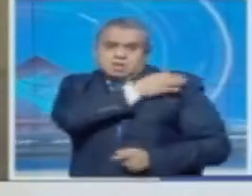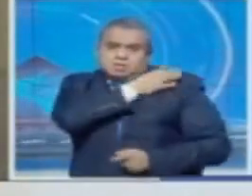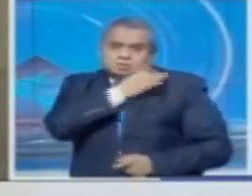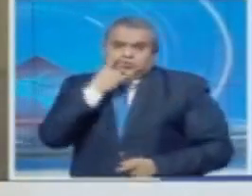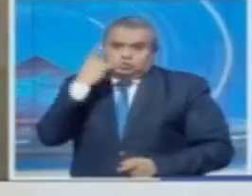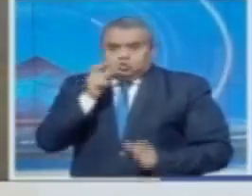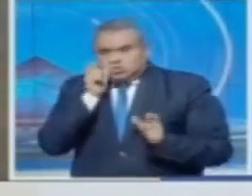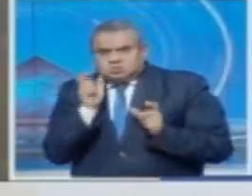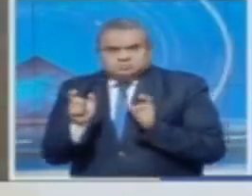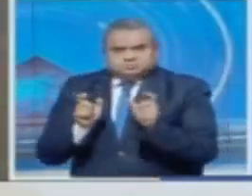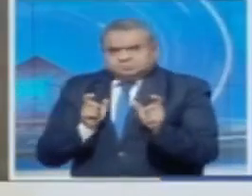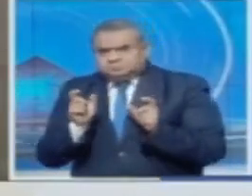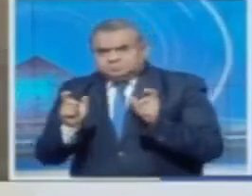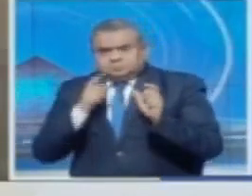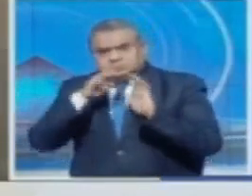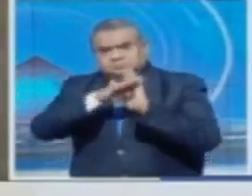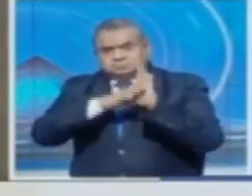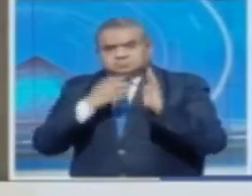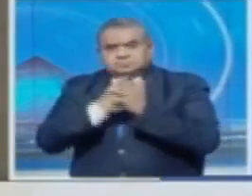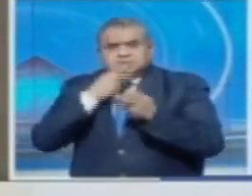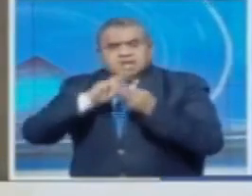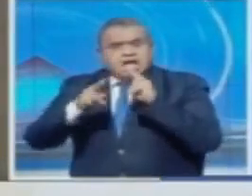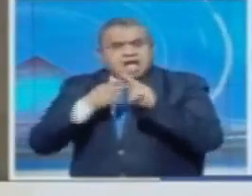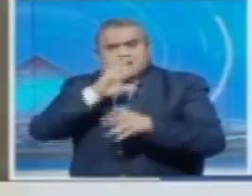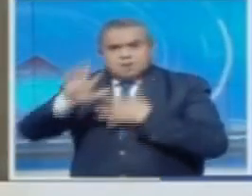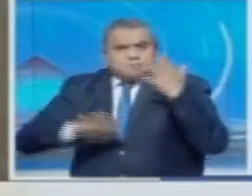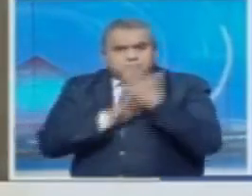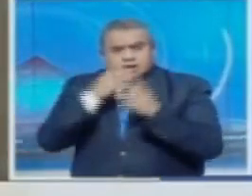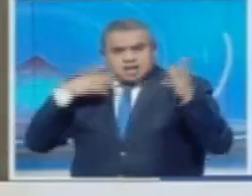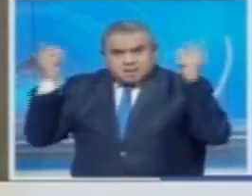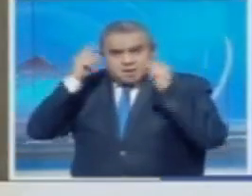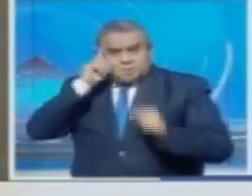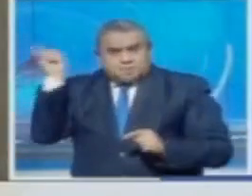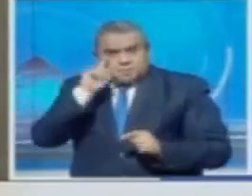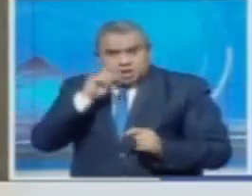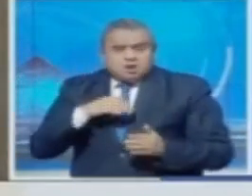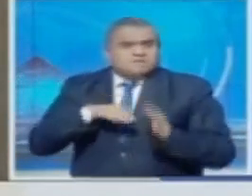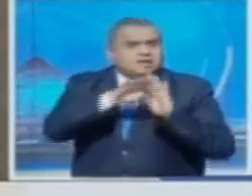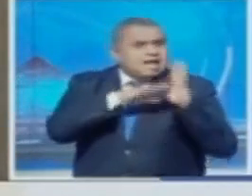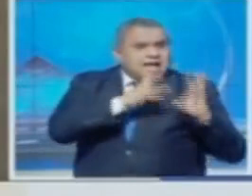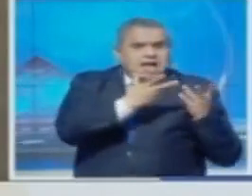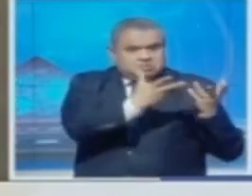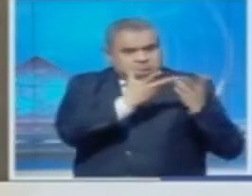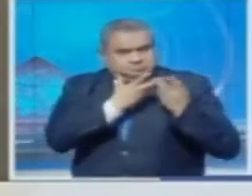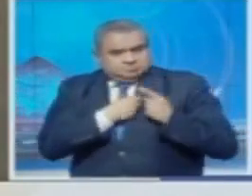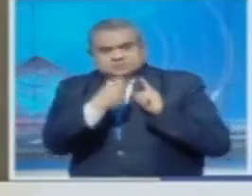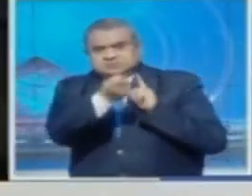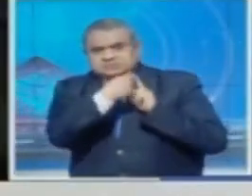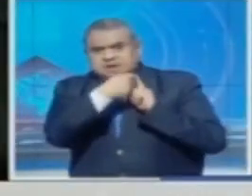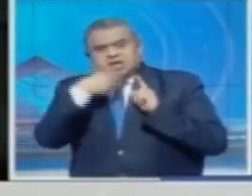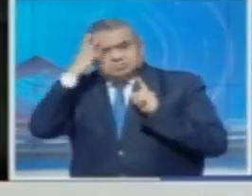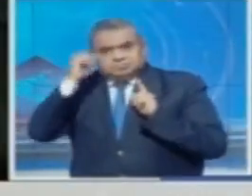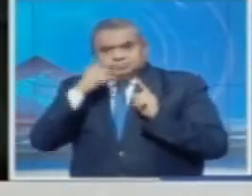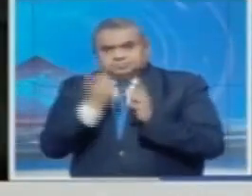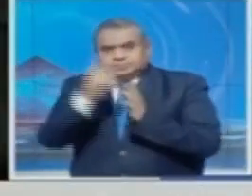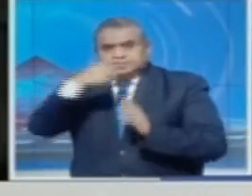ومباشر أوضاعنا كلها، واللي عنده أي معلومة مش واضحة قدامه بيروح له بيوضحها.